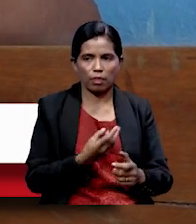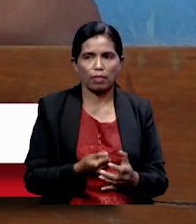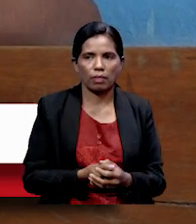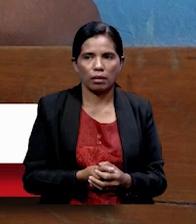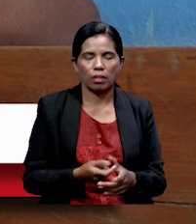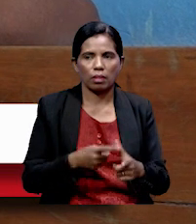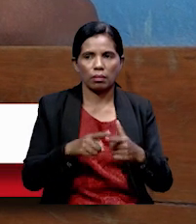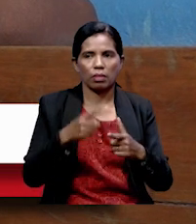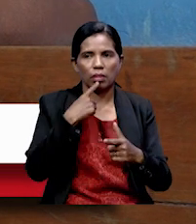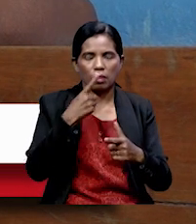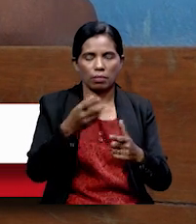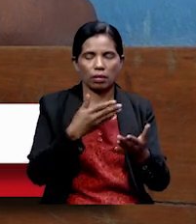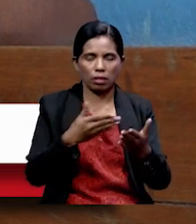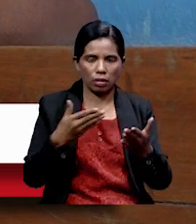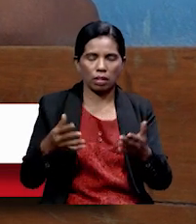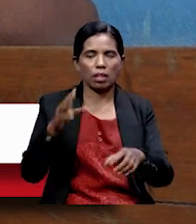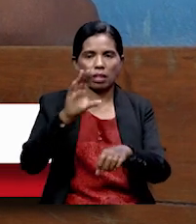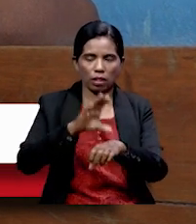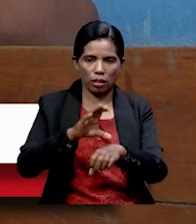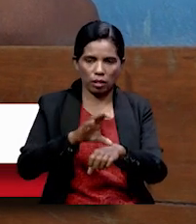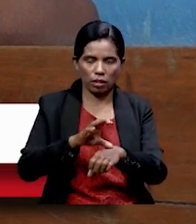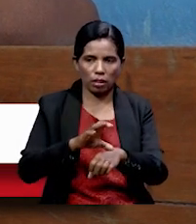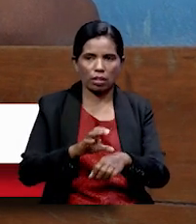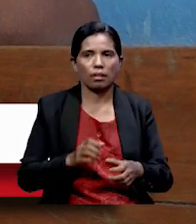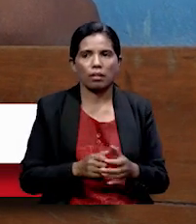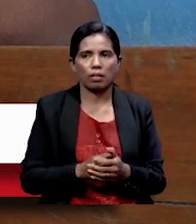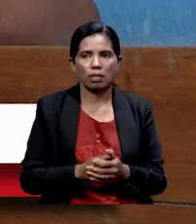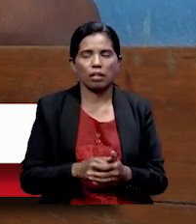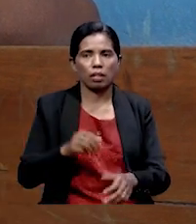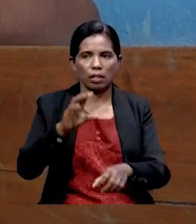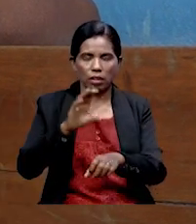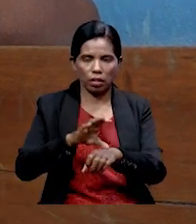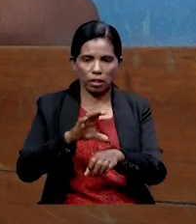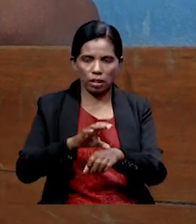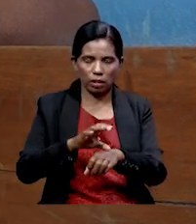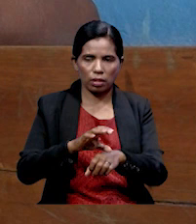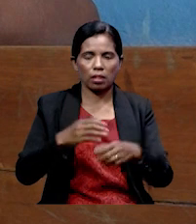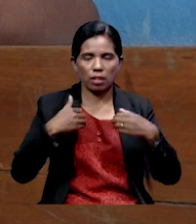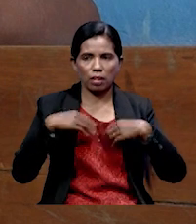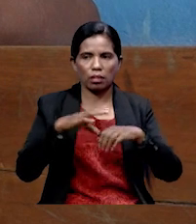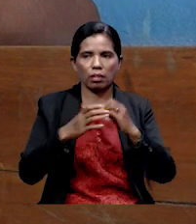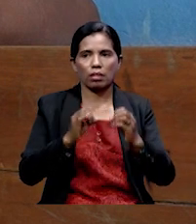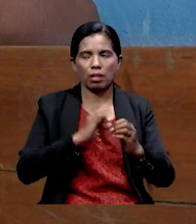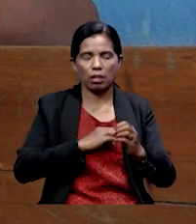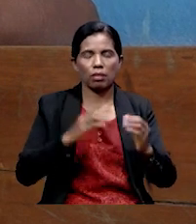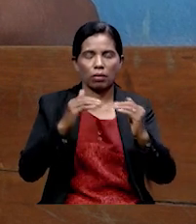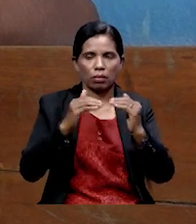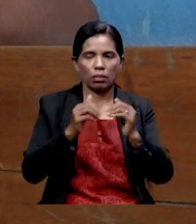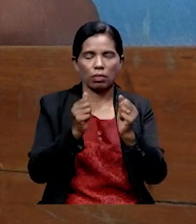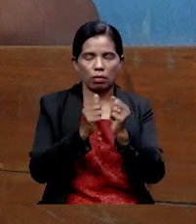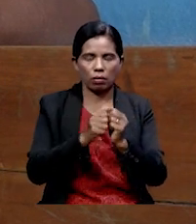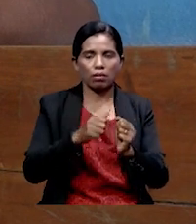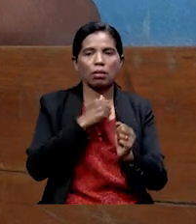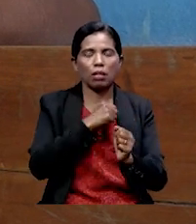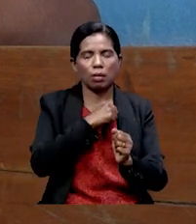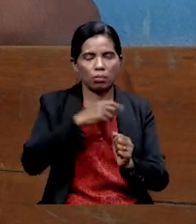nomo sata tete kat sasa ne misau ninian misau portanto hau iha encontro ido hoa bispo portanto hoa padre sira